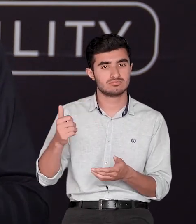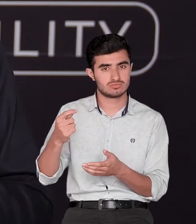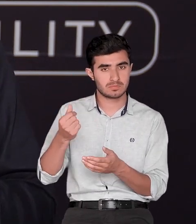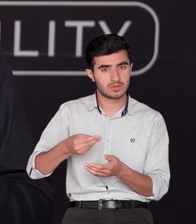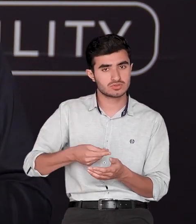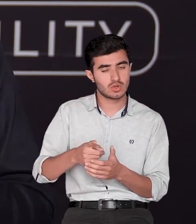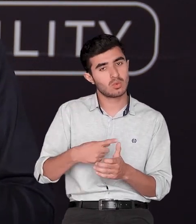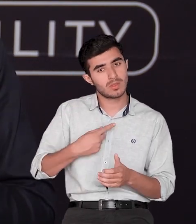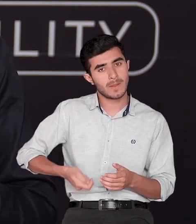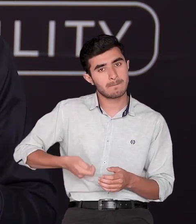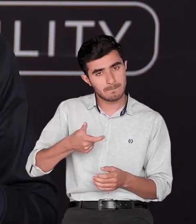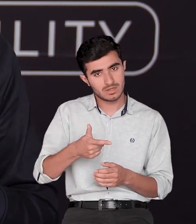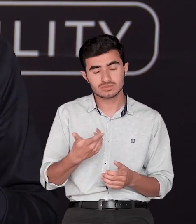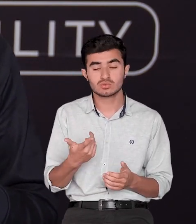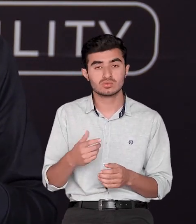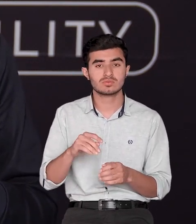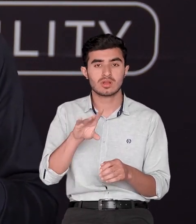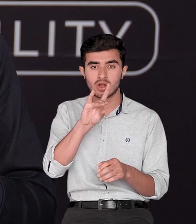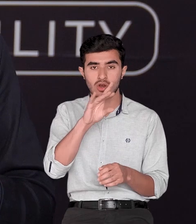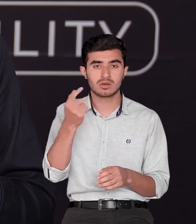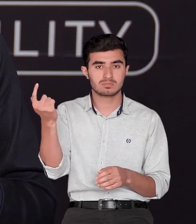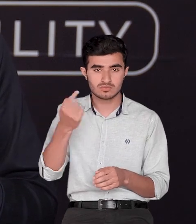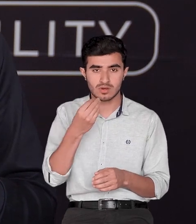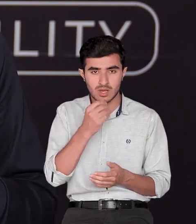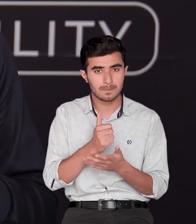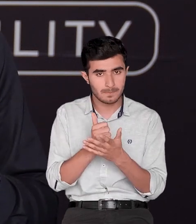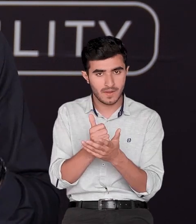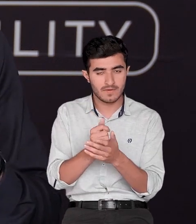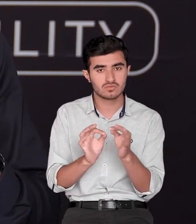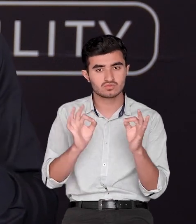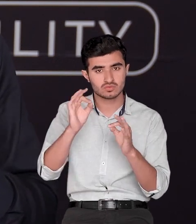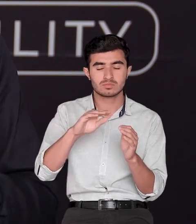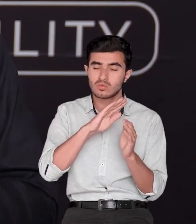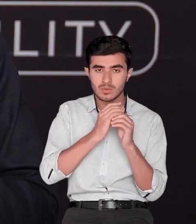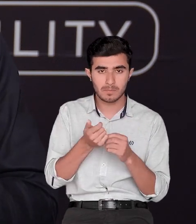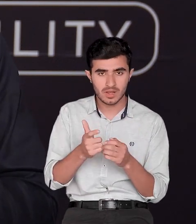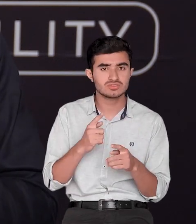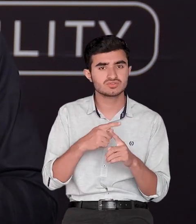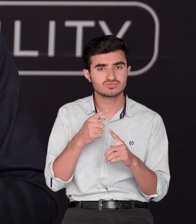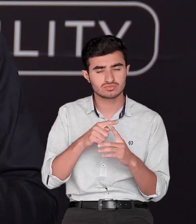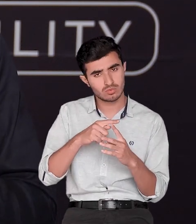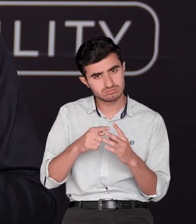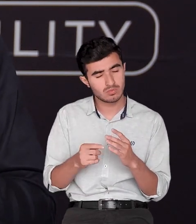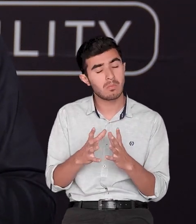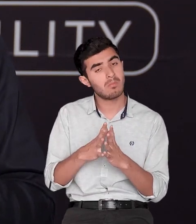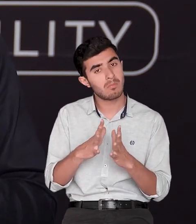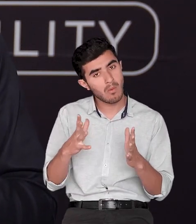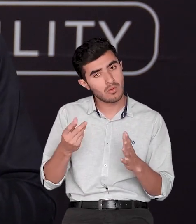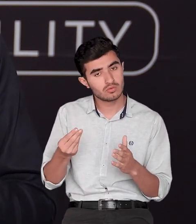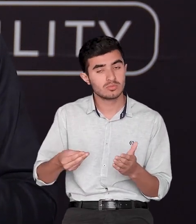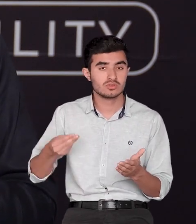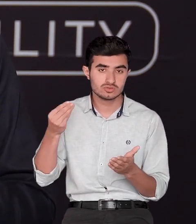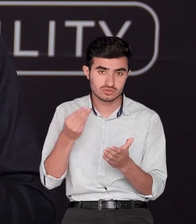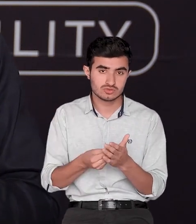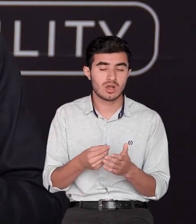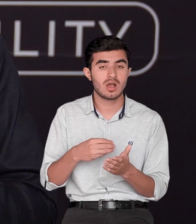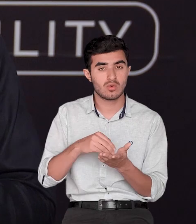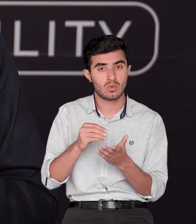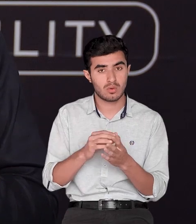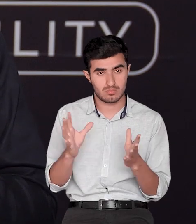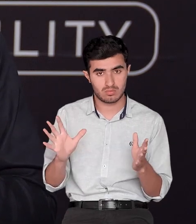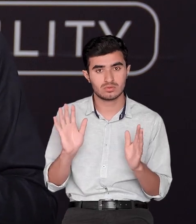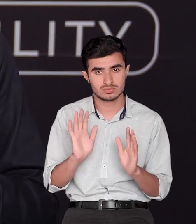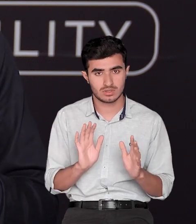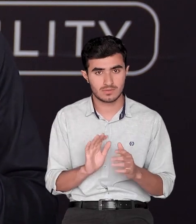उनको मैनेज करना, उनके खाने को मैनेज करना, मतलब आप इसको जस्ट एक उस तरह ना समझें, इसके पीछे बहुत बड़ी इकोनॉमिक एक्टिविटी और एक्सपेंसेस